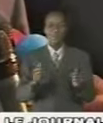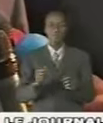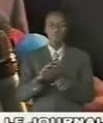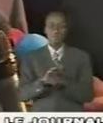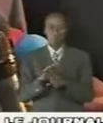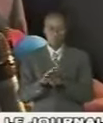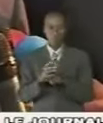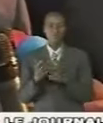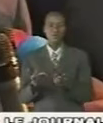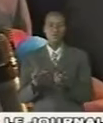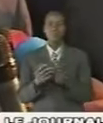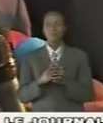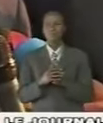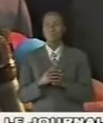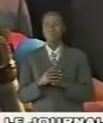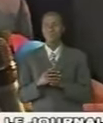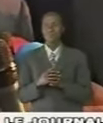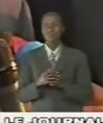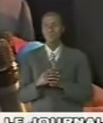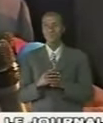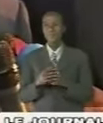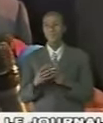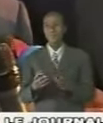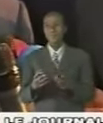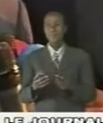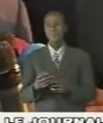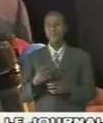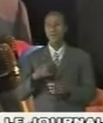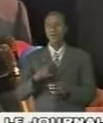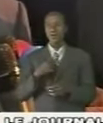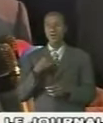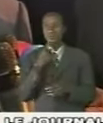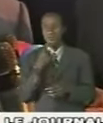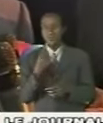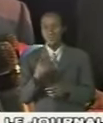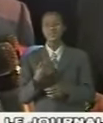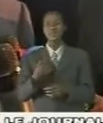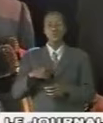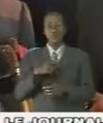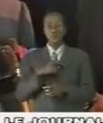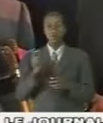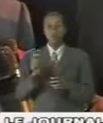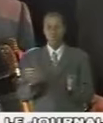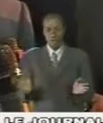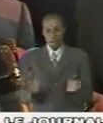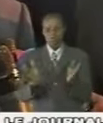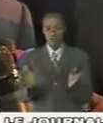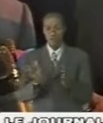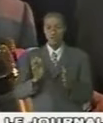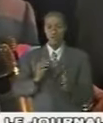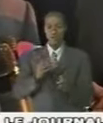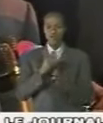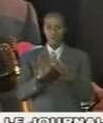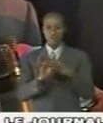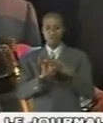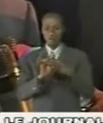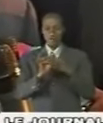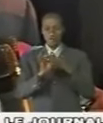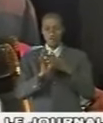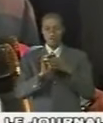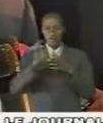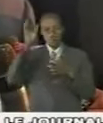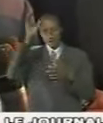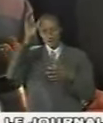grande rencontre internationale. Mais aussi, comme je l'ai dit tout à l'heure, c'est le renforcement de la coopération entre la RDC et la Côte d'Ivoire. Nous avons